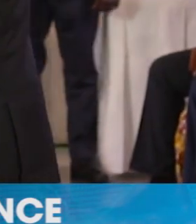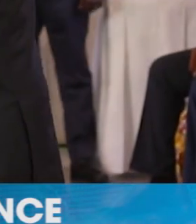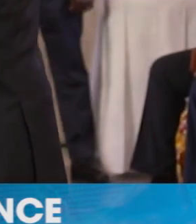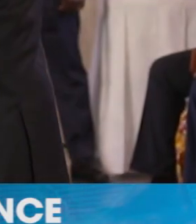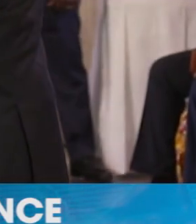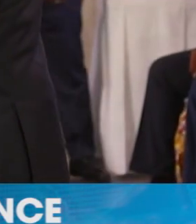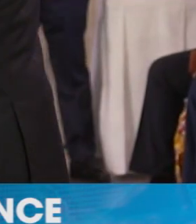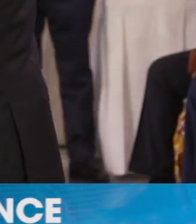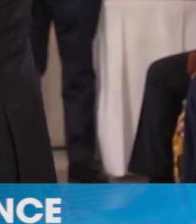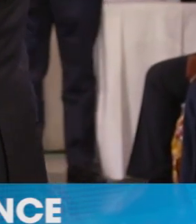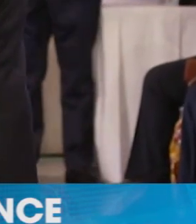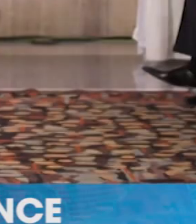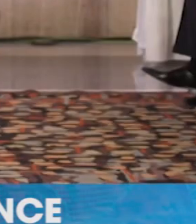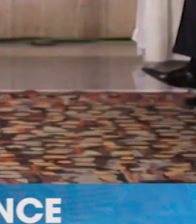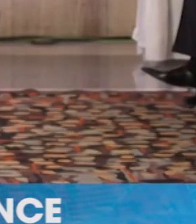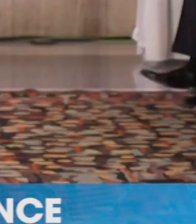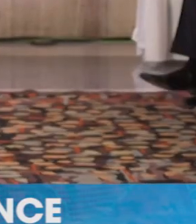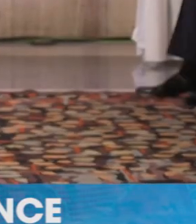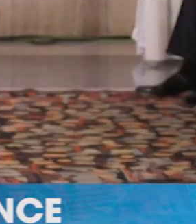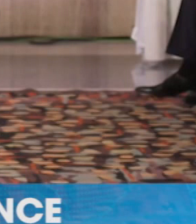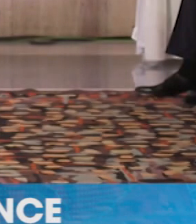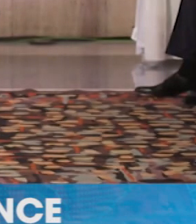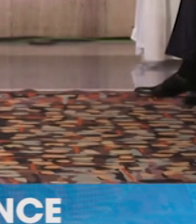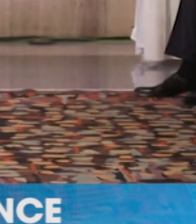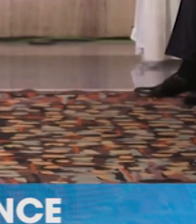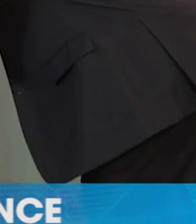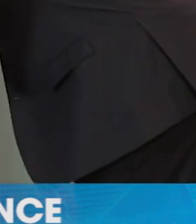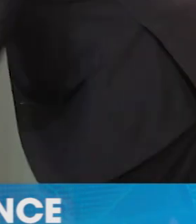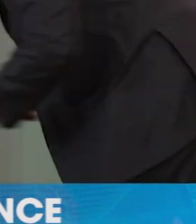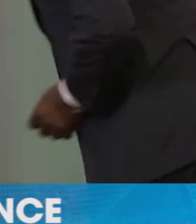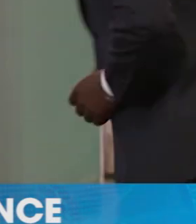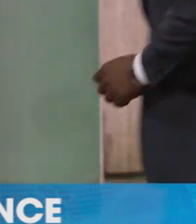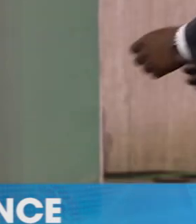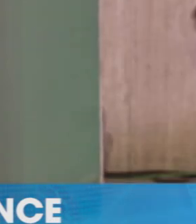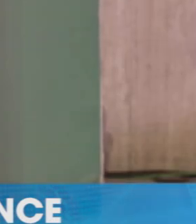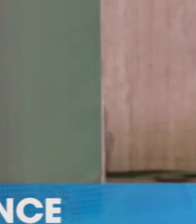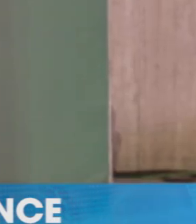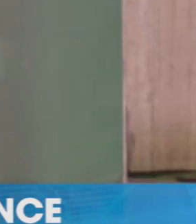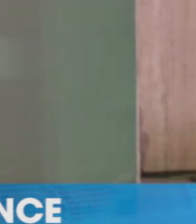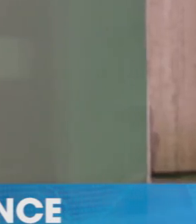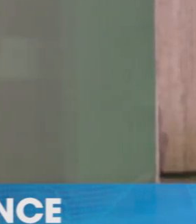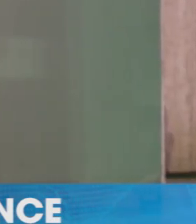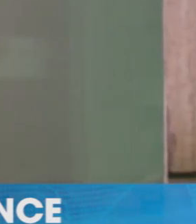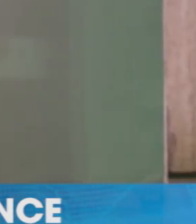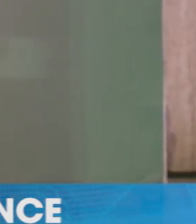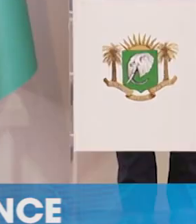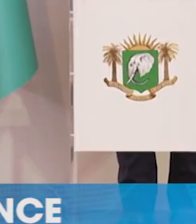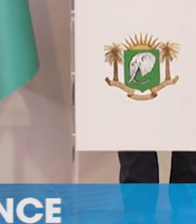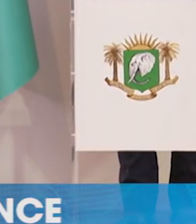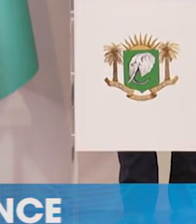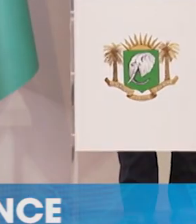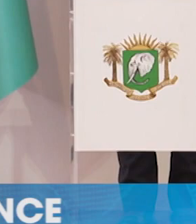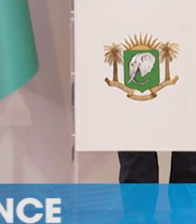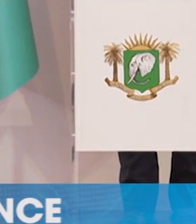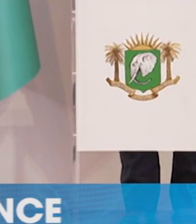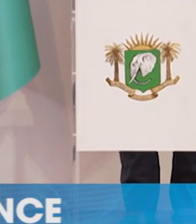10e journée nationale de l'excellence journée présidée par le chef de l'État Alassan Ouattara l' en fort dans ce